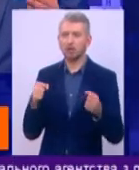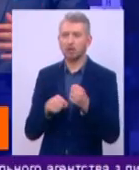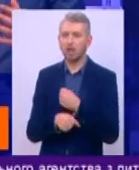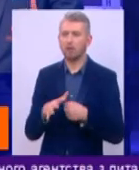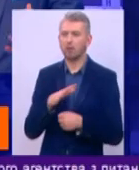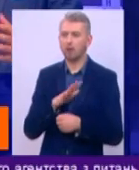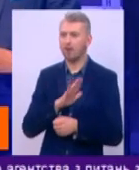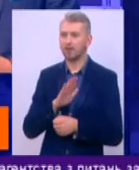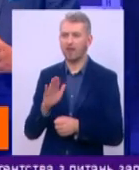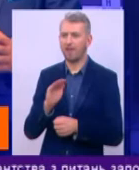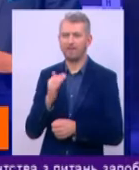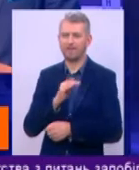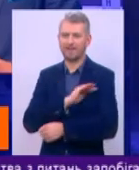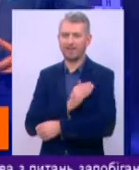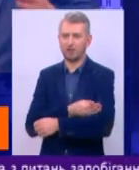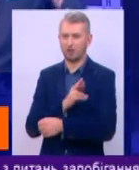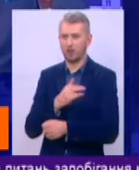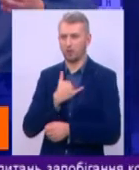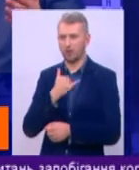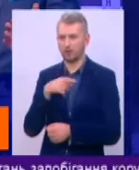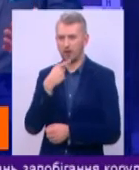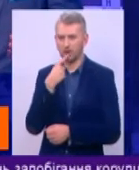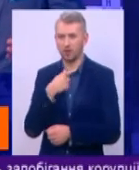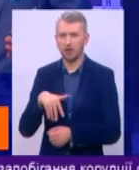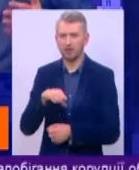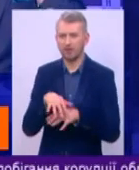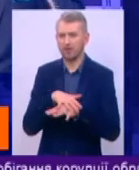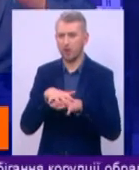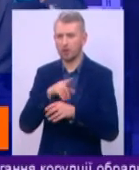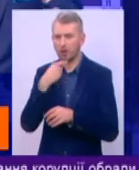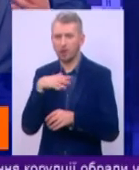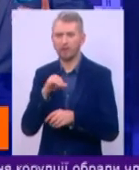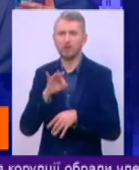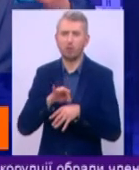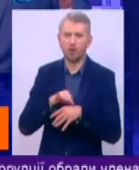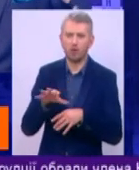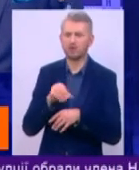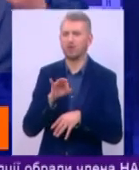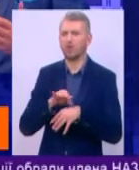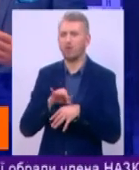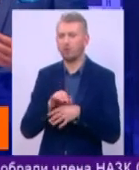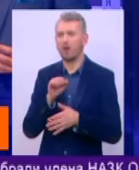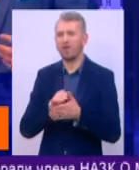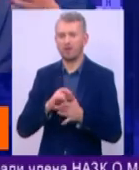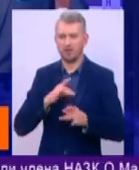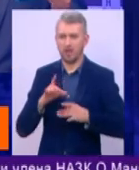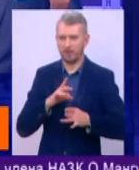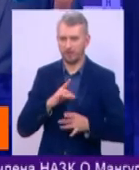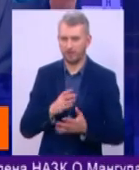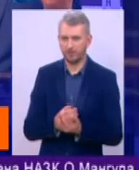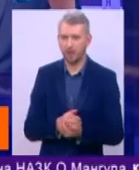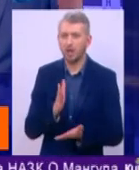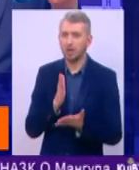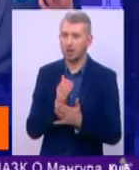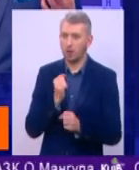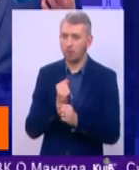не фізичною, так, а як у нас кажуть, всі в народі кажуть, всі болячки, всі хвороби від нервів. Є